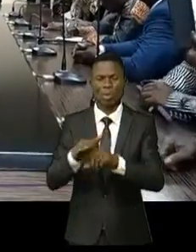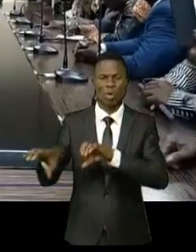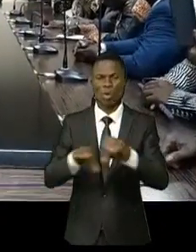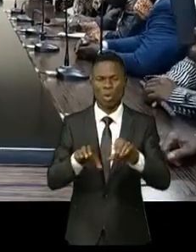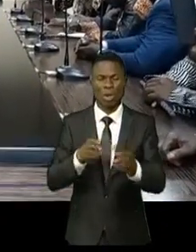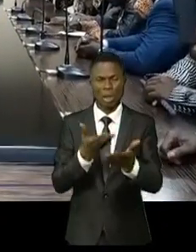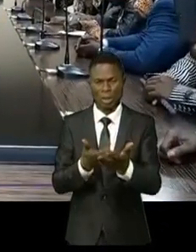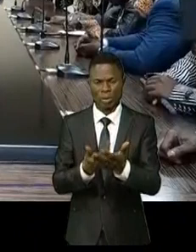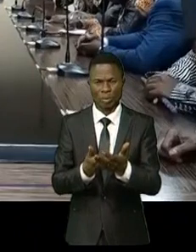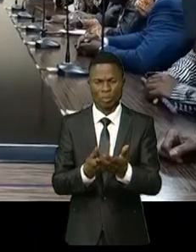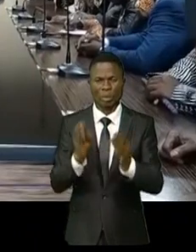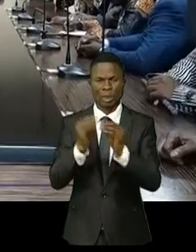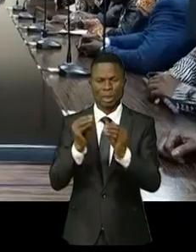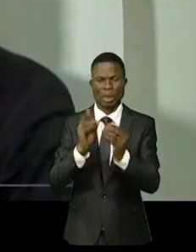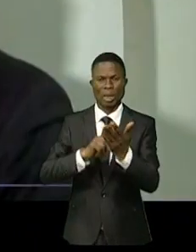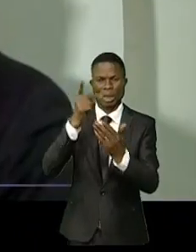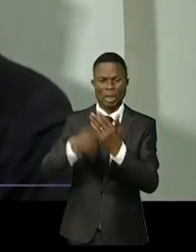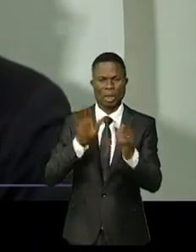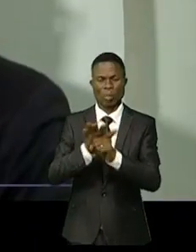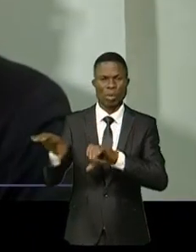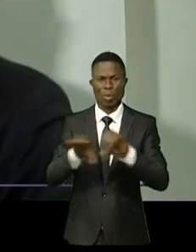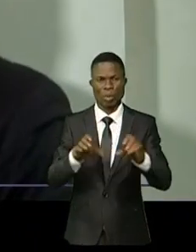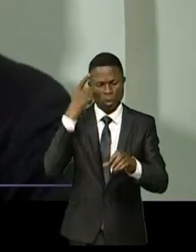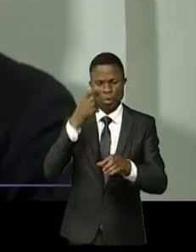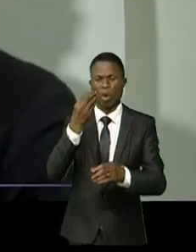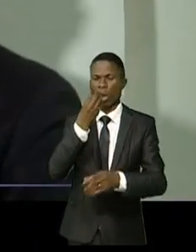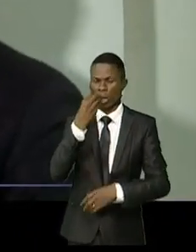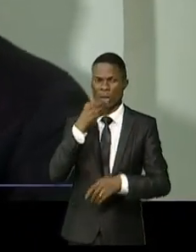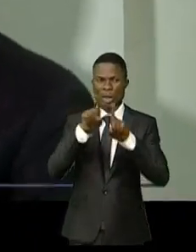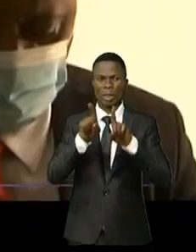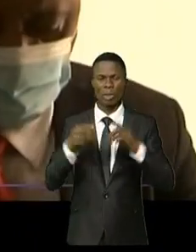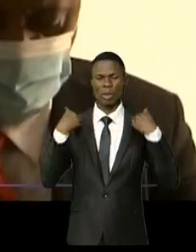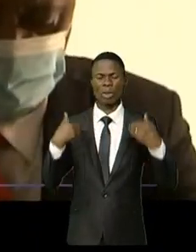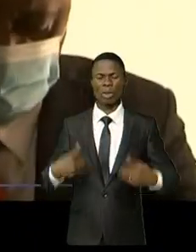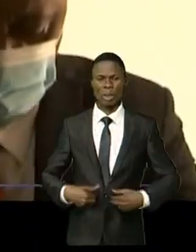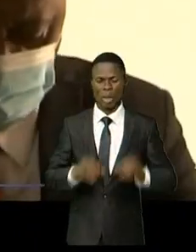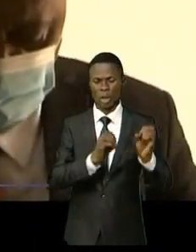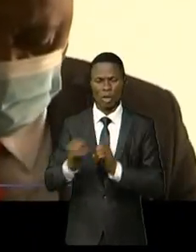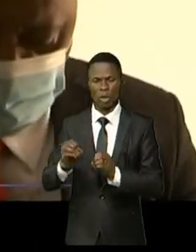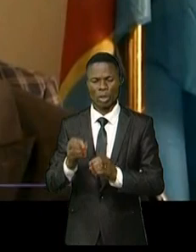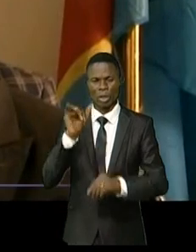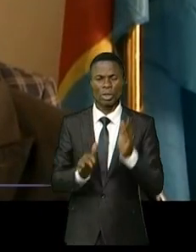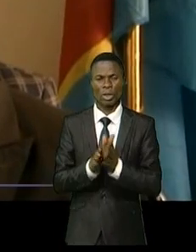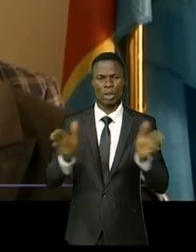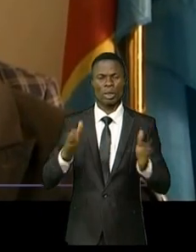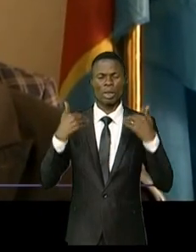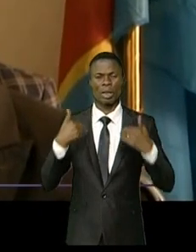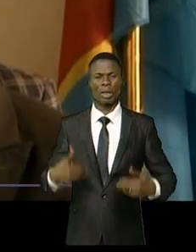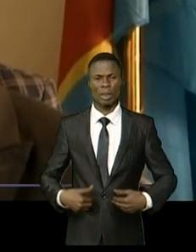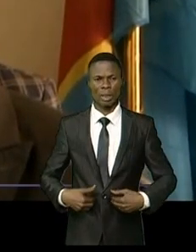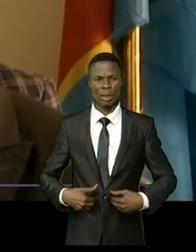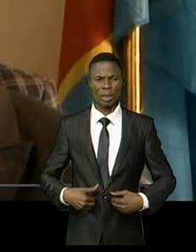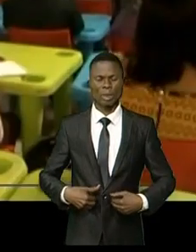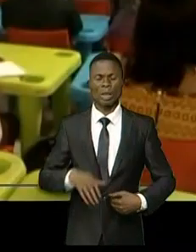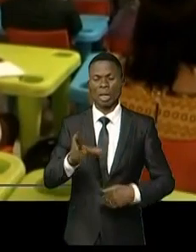parmi lesquelles l'atelier sur le programme multisectoriel pour la nutrition et la santé organisé par le secrétariat général à la santé dont le